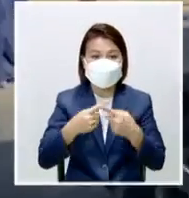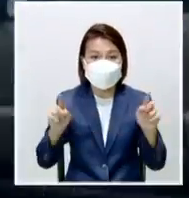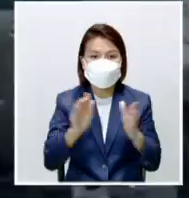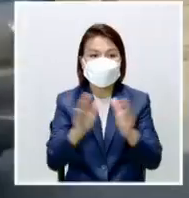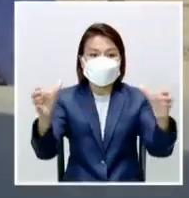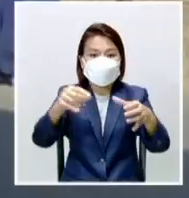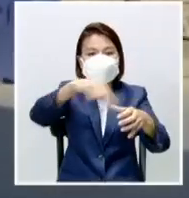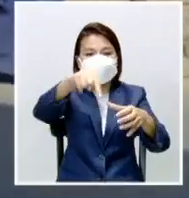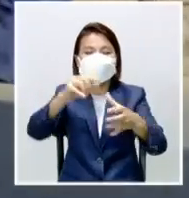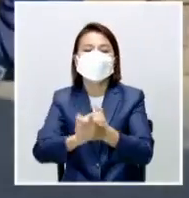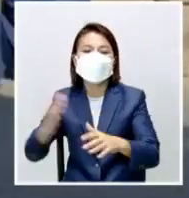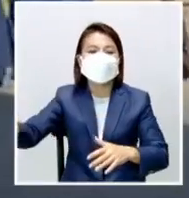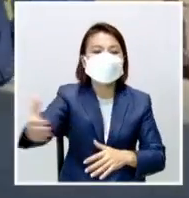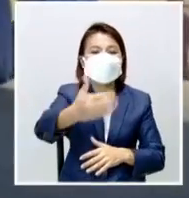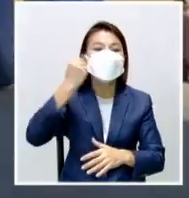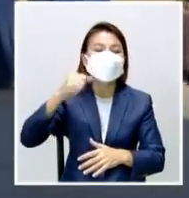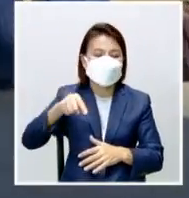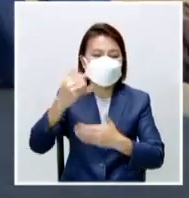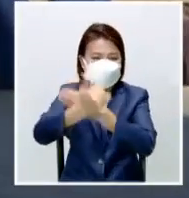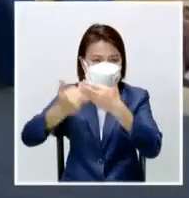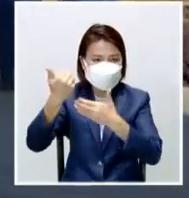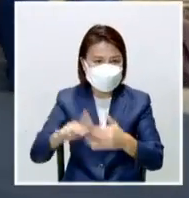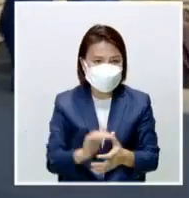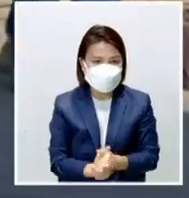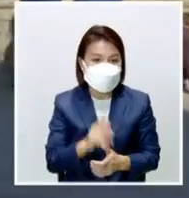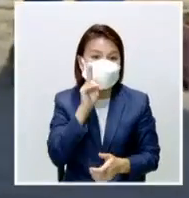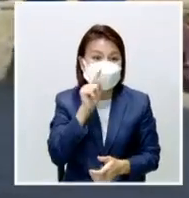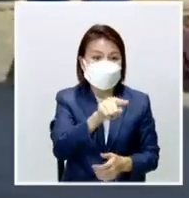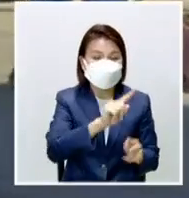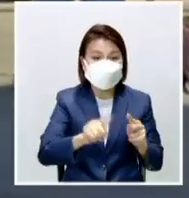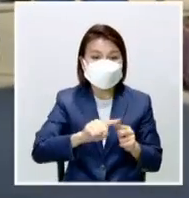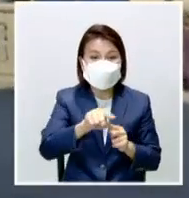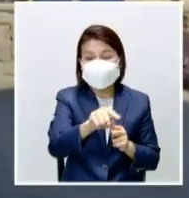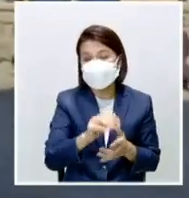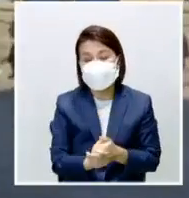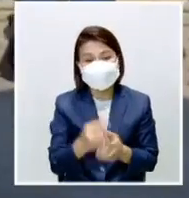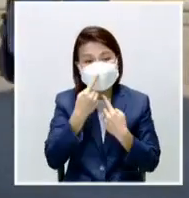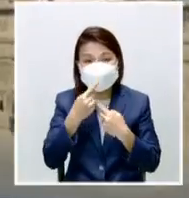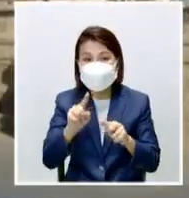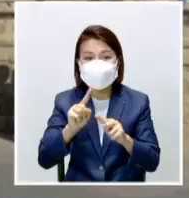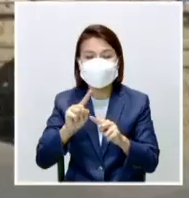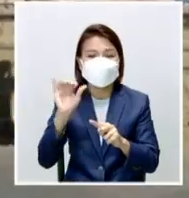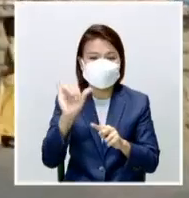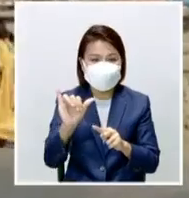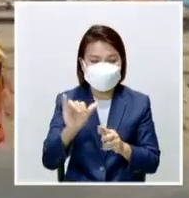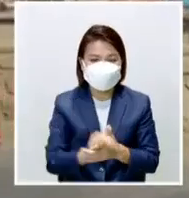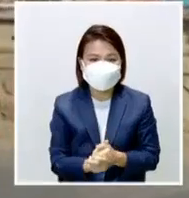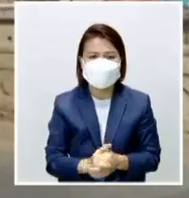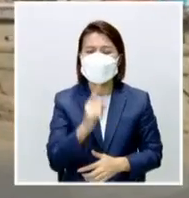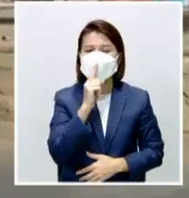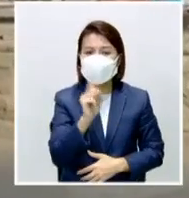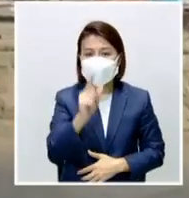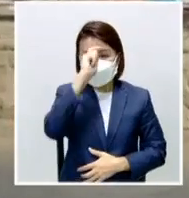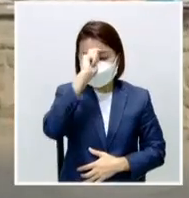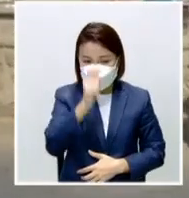ทศขณะที่กลุ่มตาลิบันและสำนักข่าวดังกล่าวยังไม่ได้ออกมาให้ความเห็นใดๆเกี่ยวกับเรื่องนี้ค่ะนอกจากจะระบุว่าจะเค